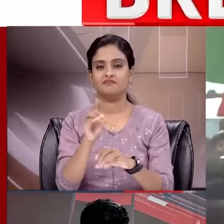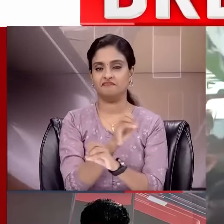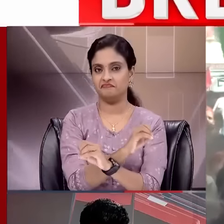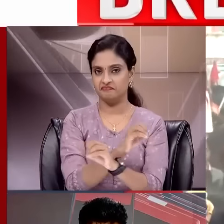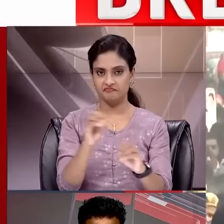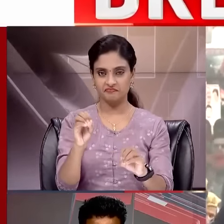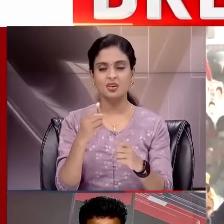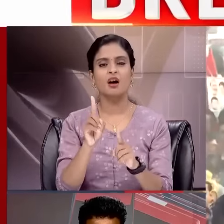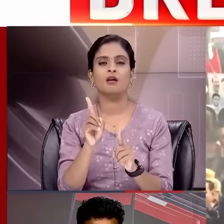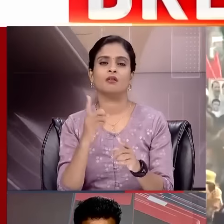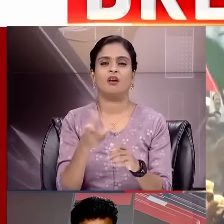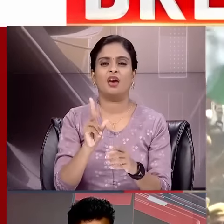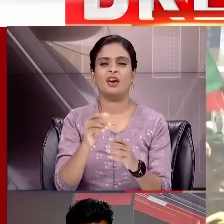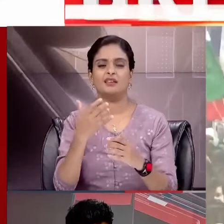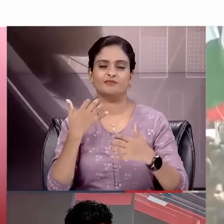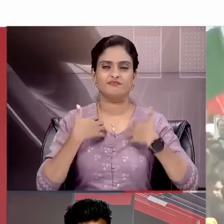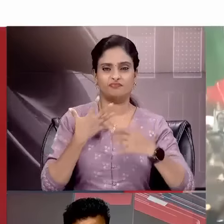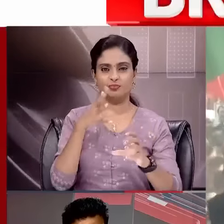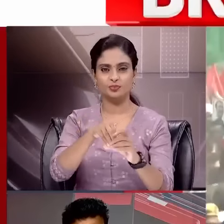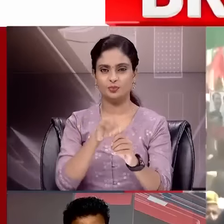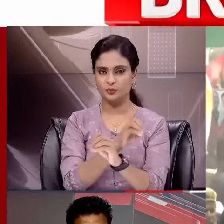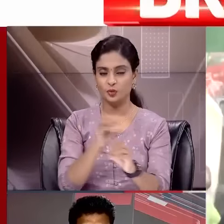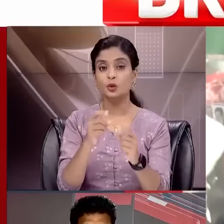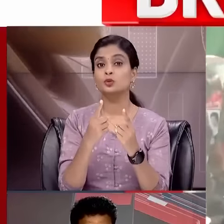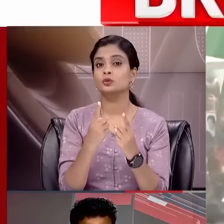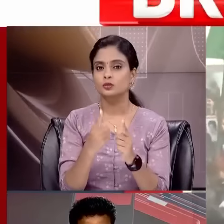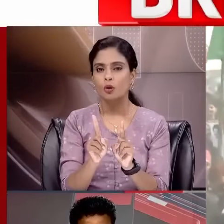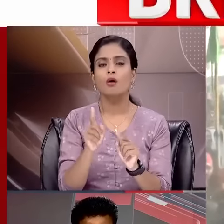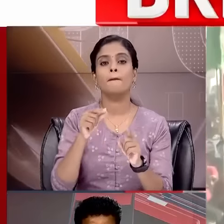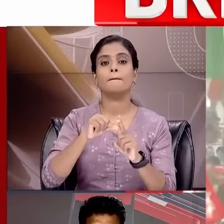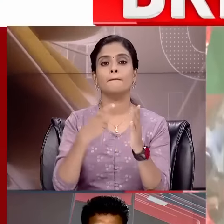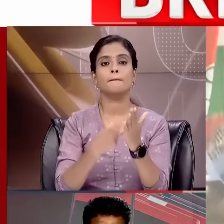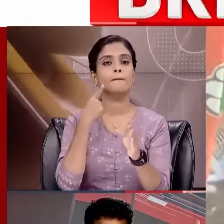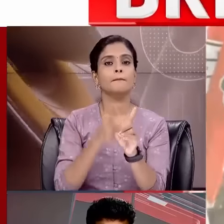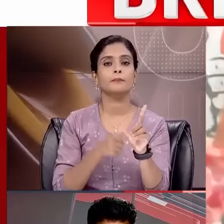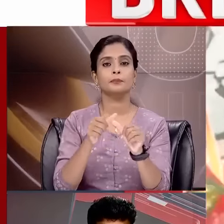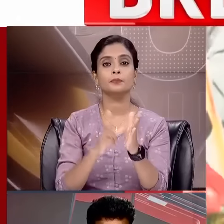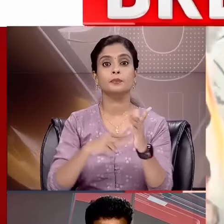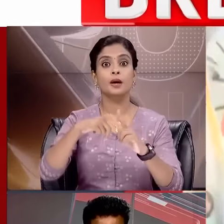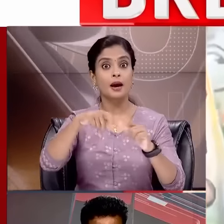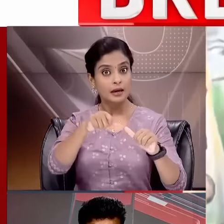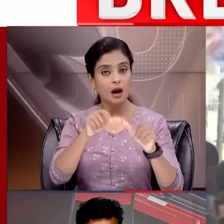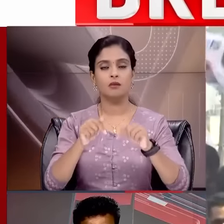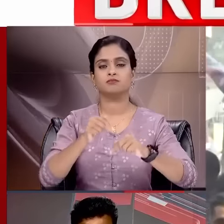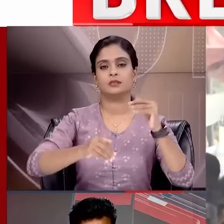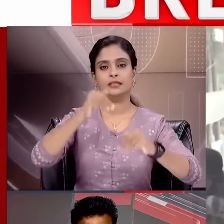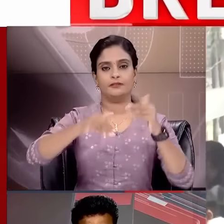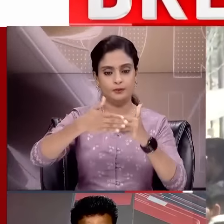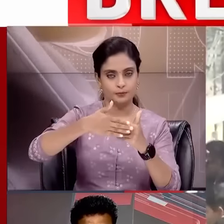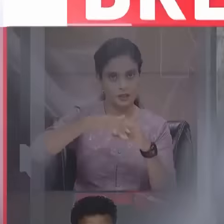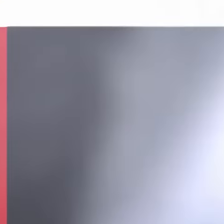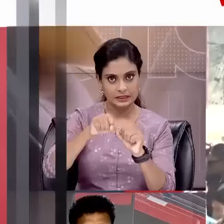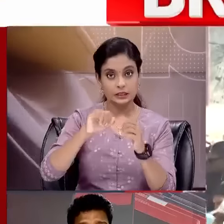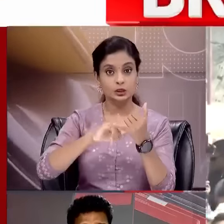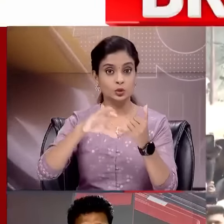അത് രാജസ്ഥാൻ നിന്നാണ് അതുകൊണ്ടുതന്നെ ആ പശ്ചാത്തലം കൂടി പരിഗണിച്ച് പ്രിയങ്ക ഗാന്ധിയെ തിരഞ്ഞെടുപ്പ് ഗോതയിലേക്ക് ഇറക്കുകയാണ് റായ്ബറേലിയിൽ